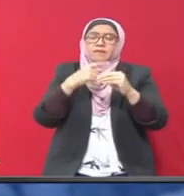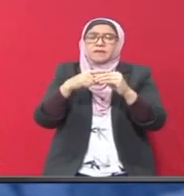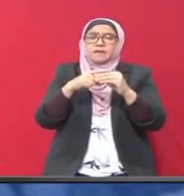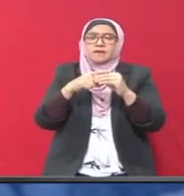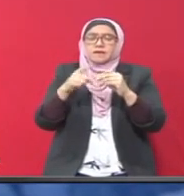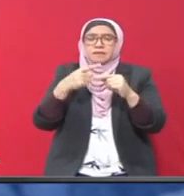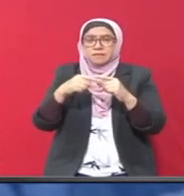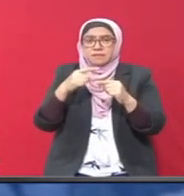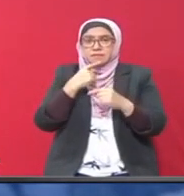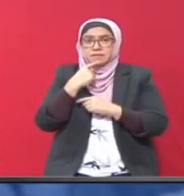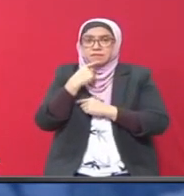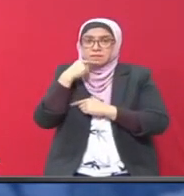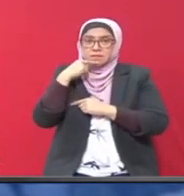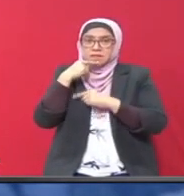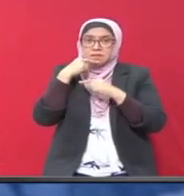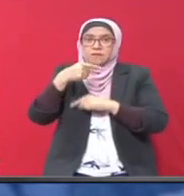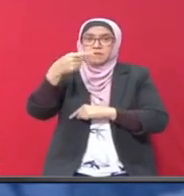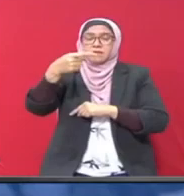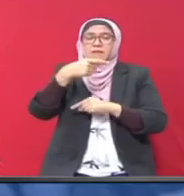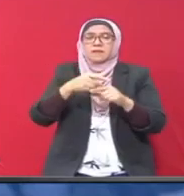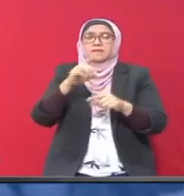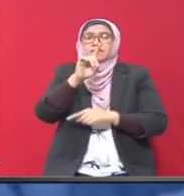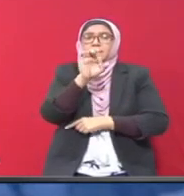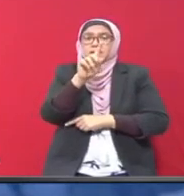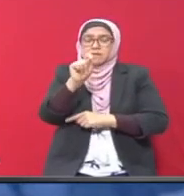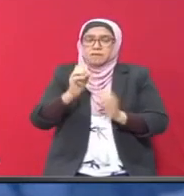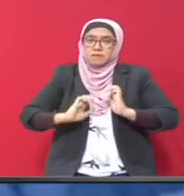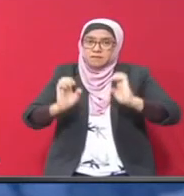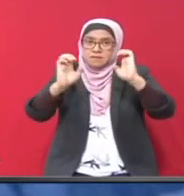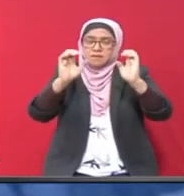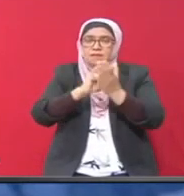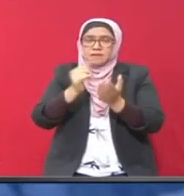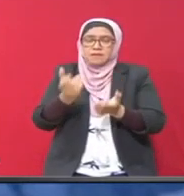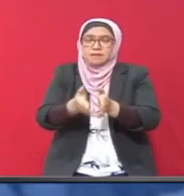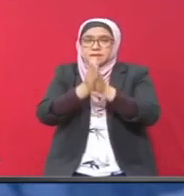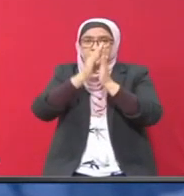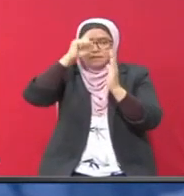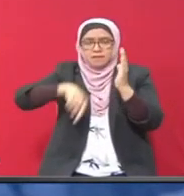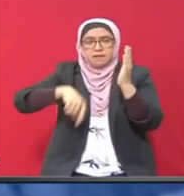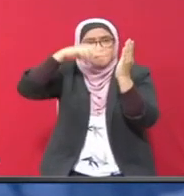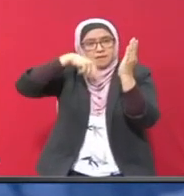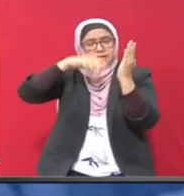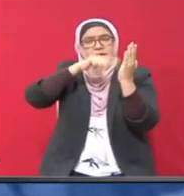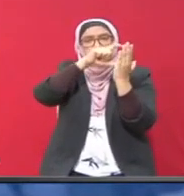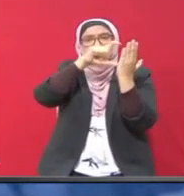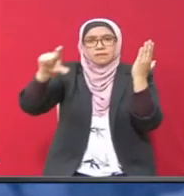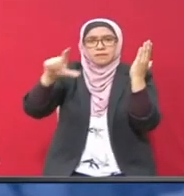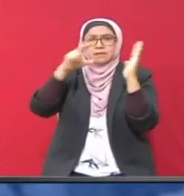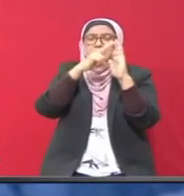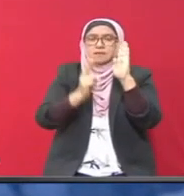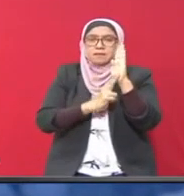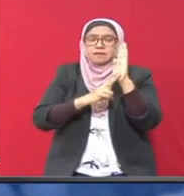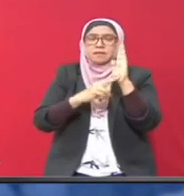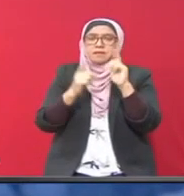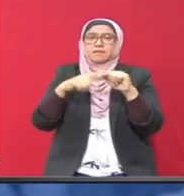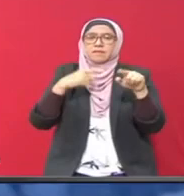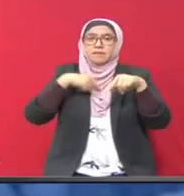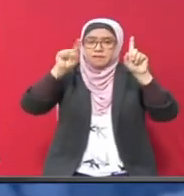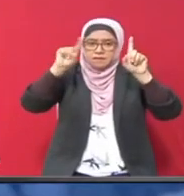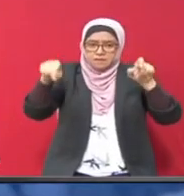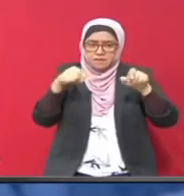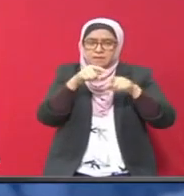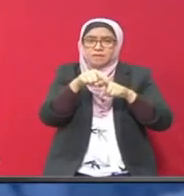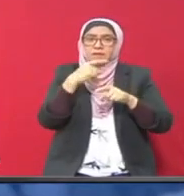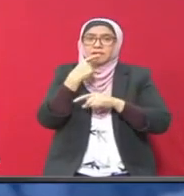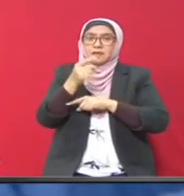izin untuk membaca peruntukan dalam pelembagaan perkara 1501 berbunyi jika yang di-pertuan agung